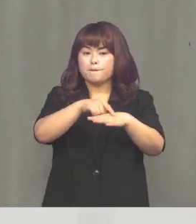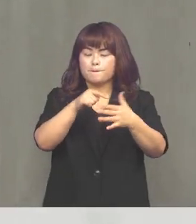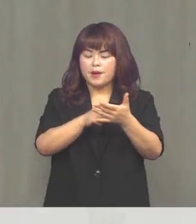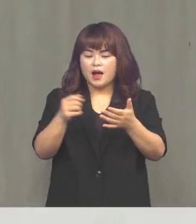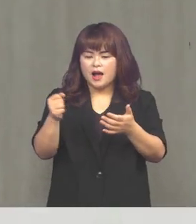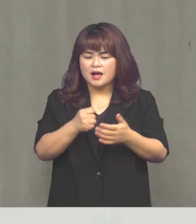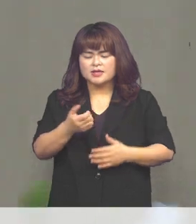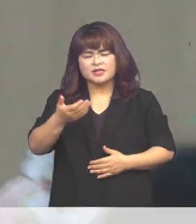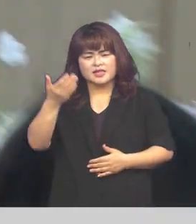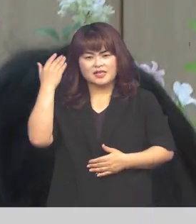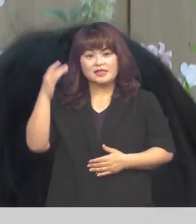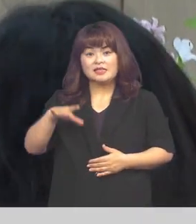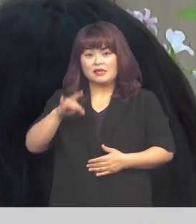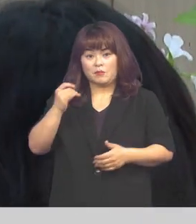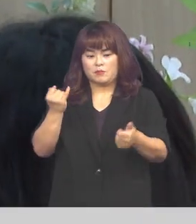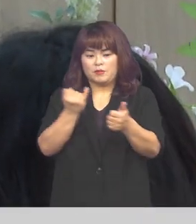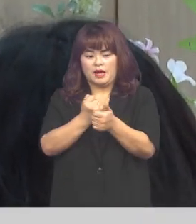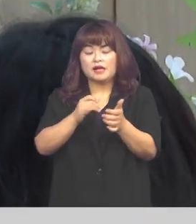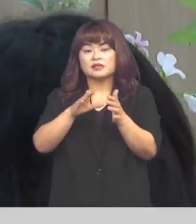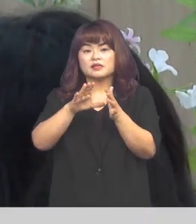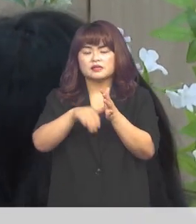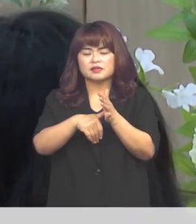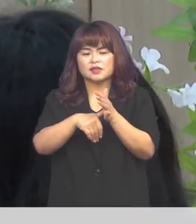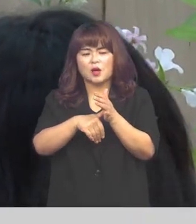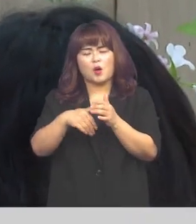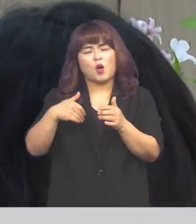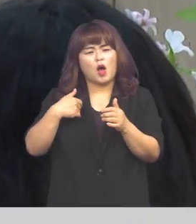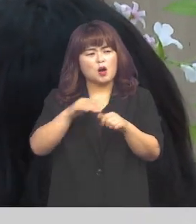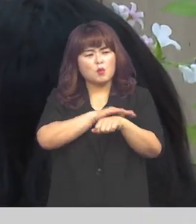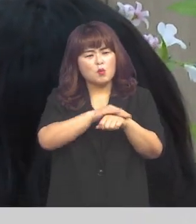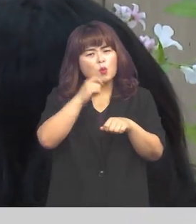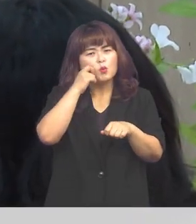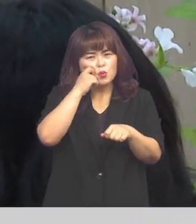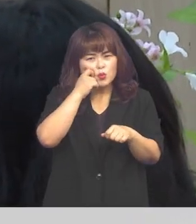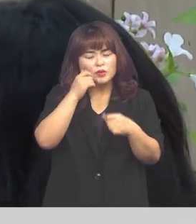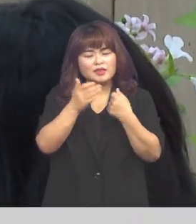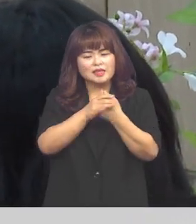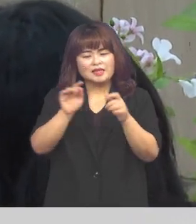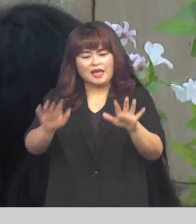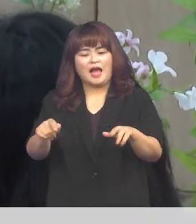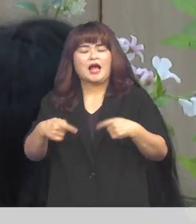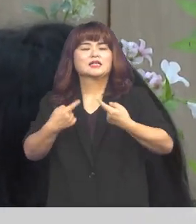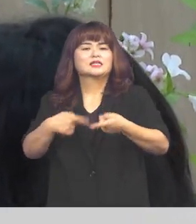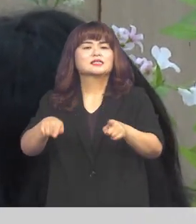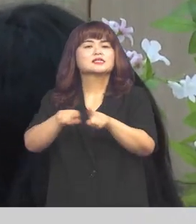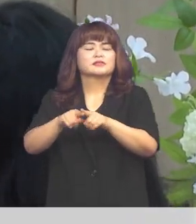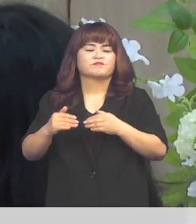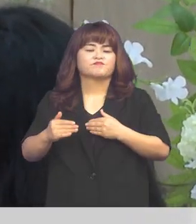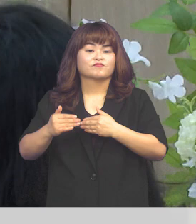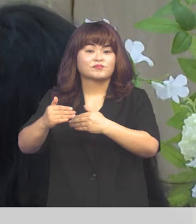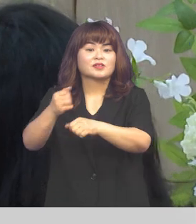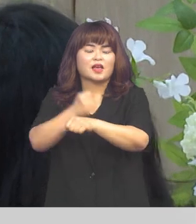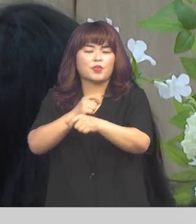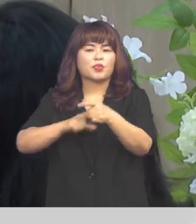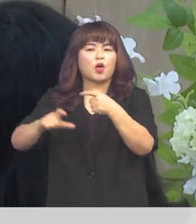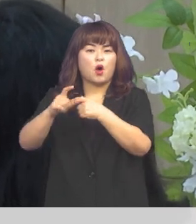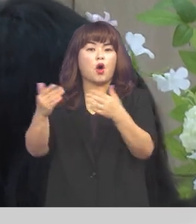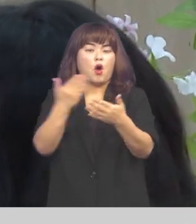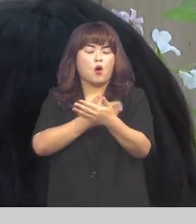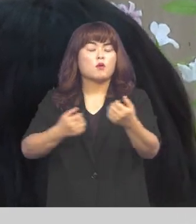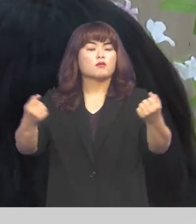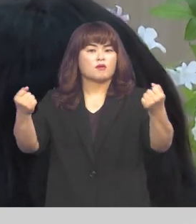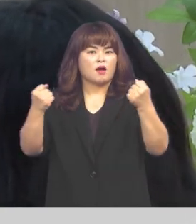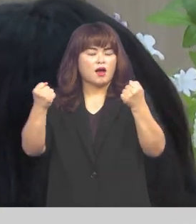마음으로 과거의 신혼 시절에 좀 못하셨던 것도 앞으로 하시면서 더욱더